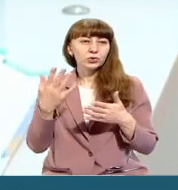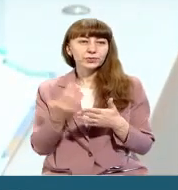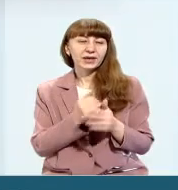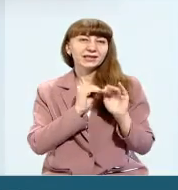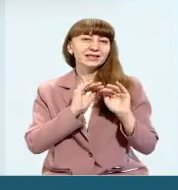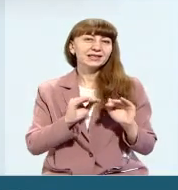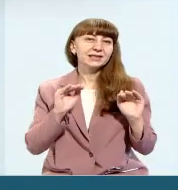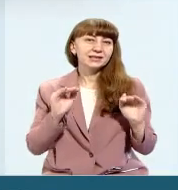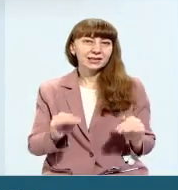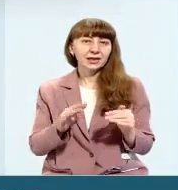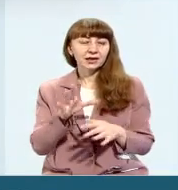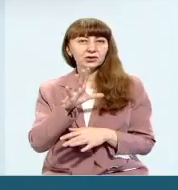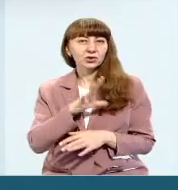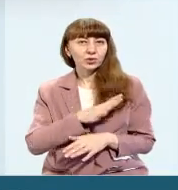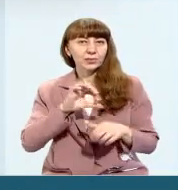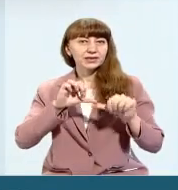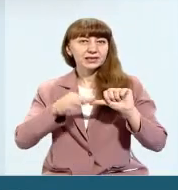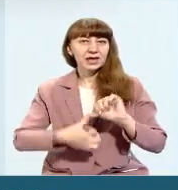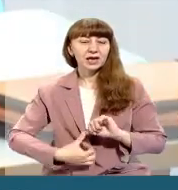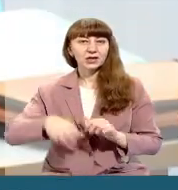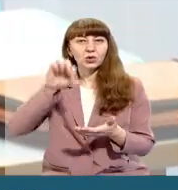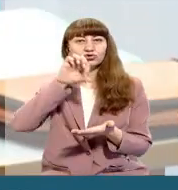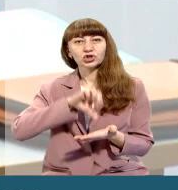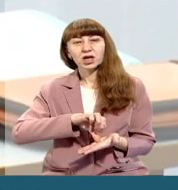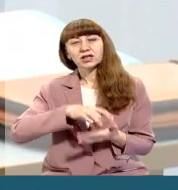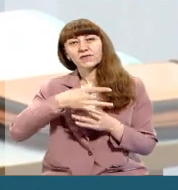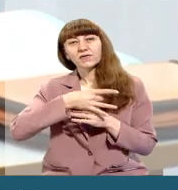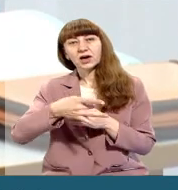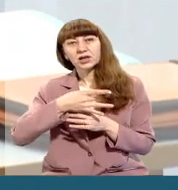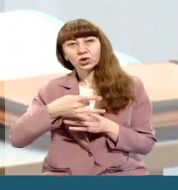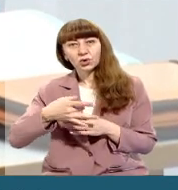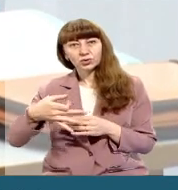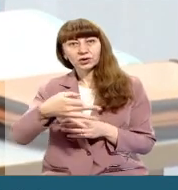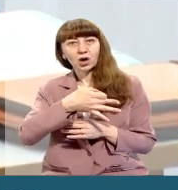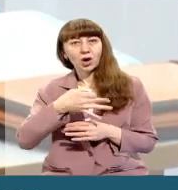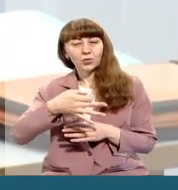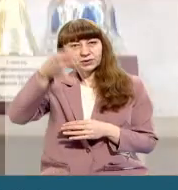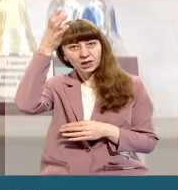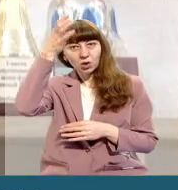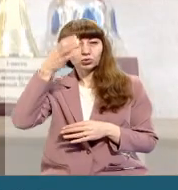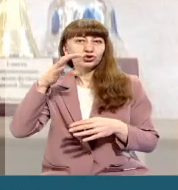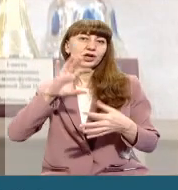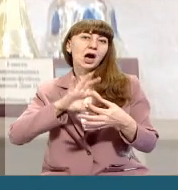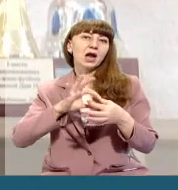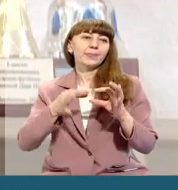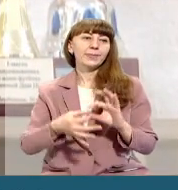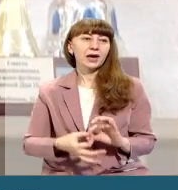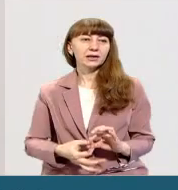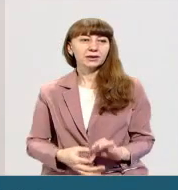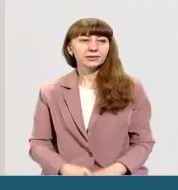успех которые являются постоянными участниками районных и областных научных олимпиад любовь